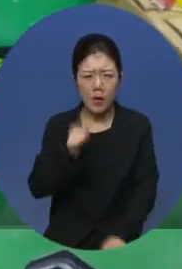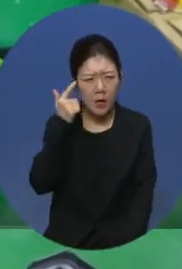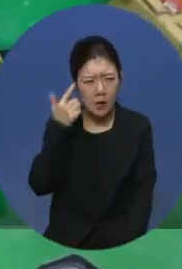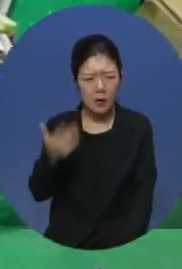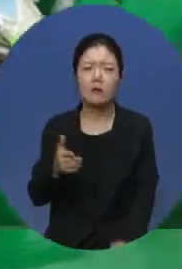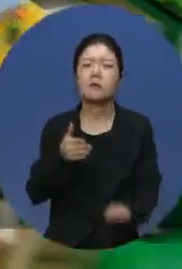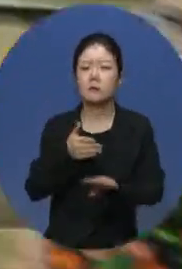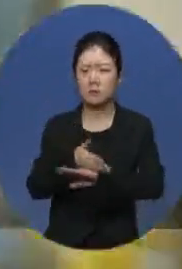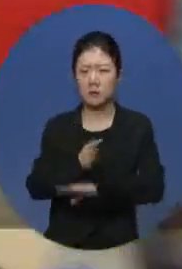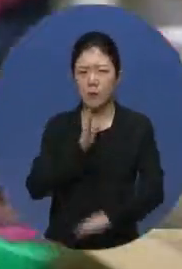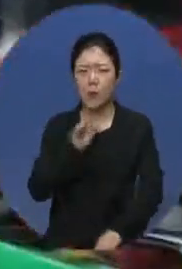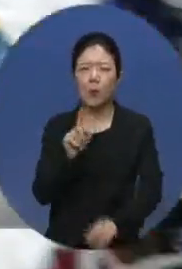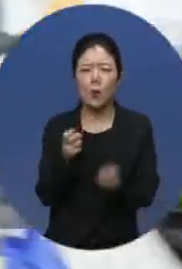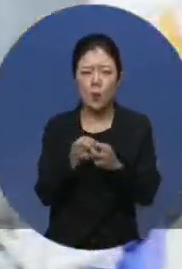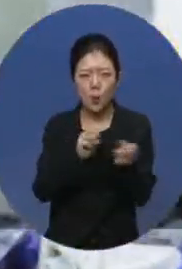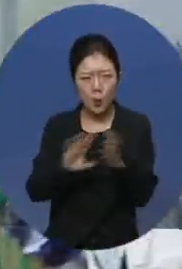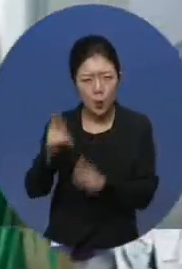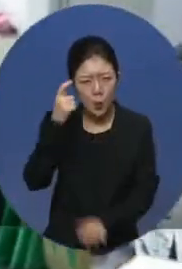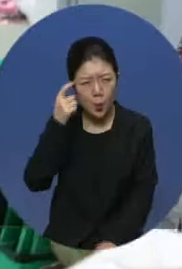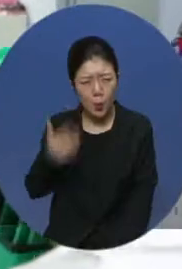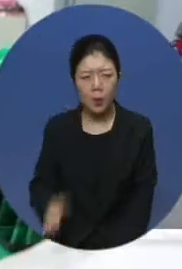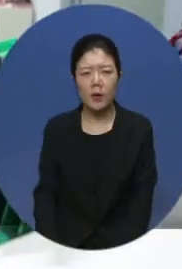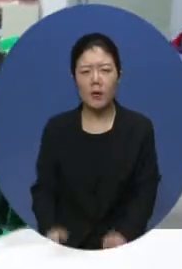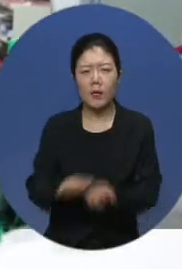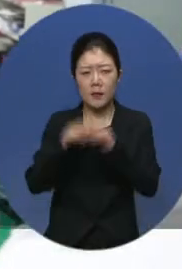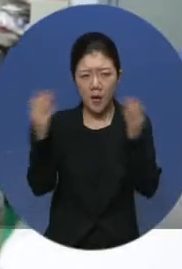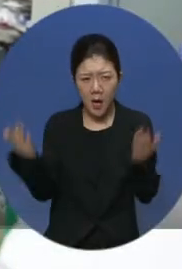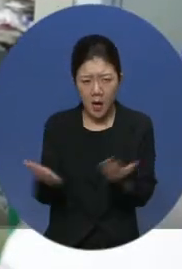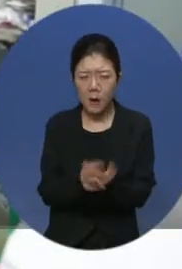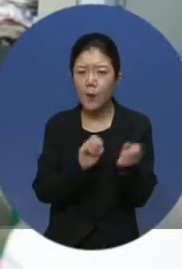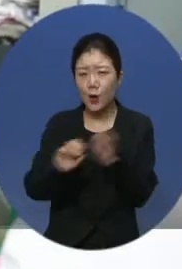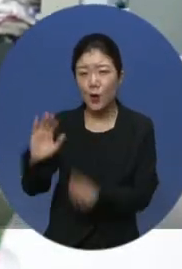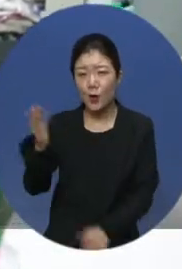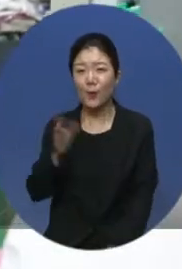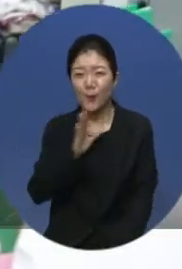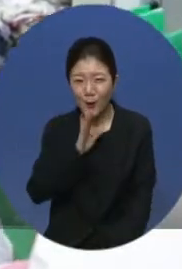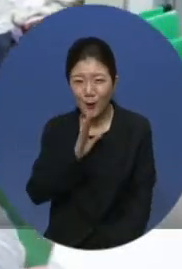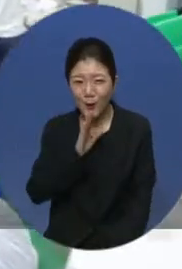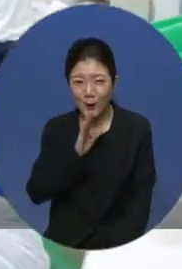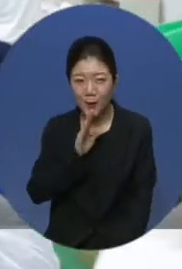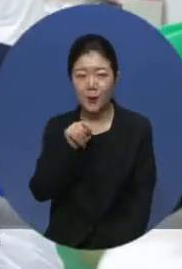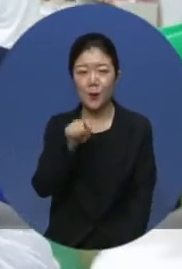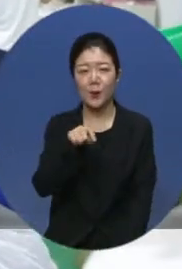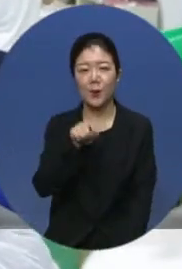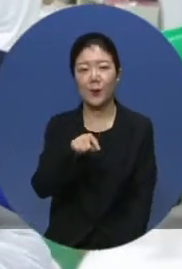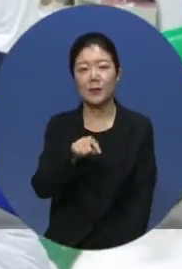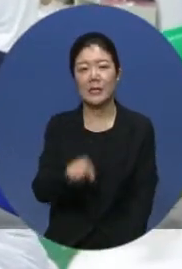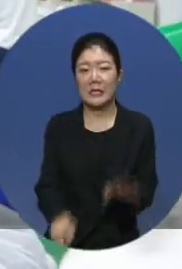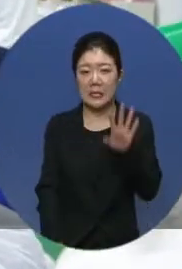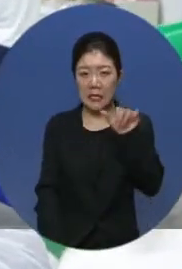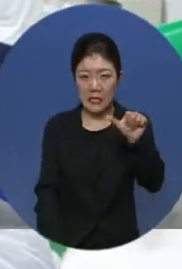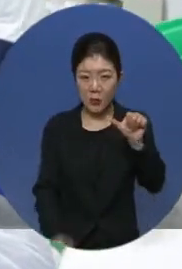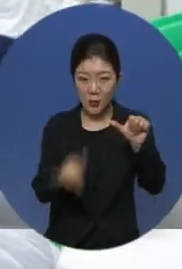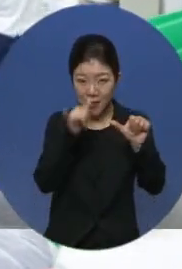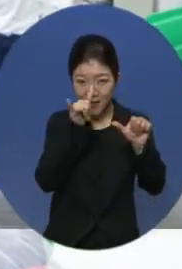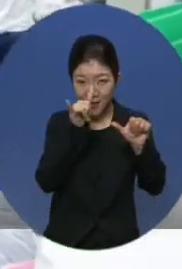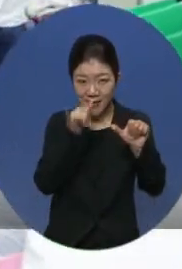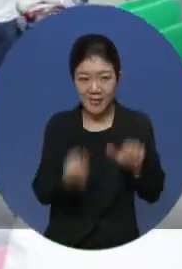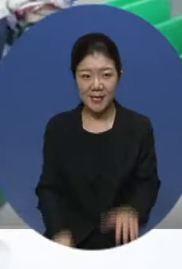늦어요. 그렇지. 어떻게 버려야 돼요? 한꺼번에 해요. 그렇죠. 이쪽에도 다섯 개 있어요.